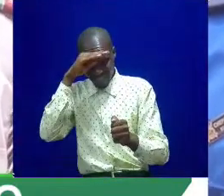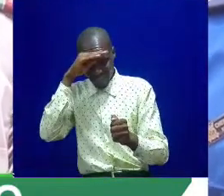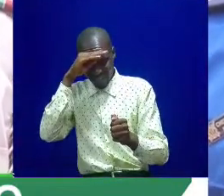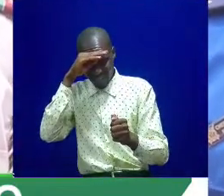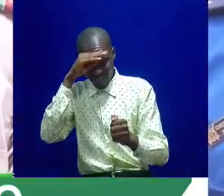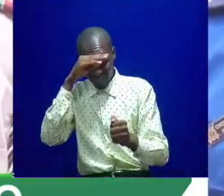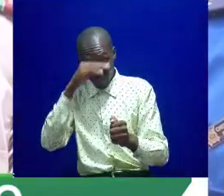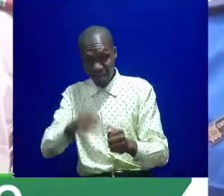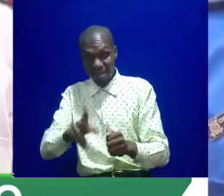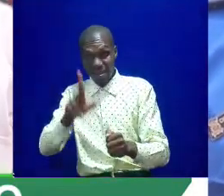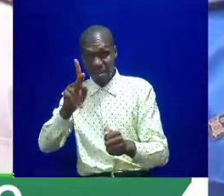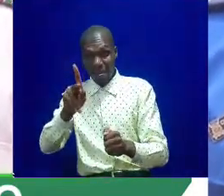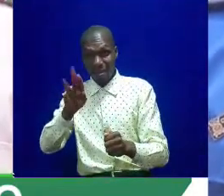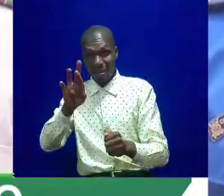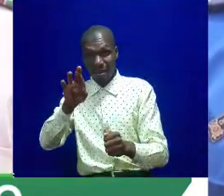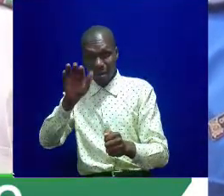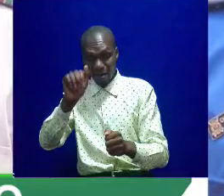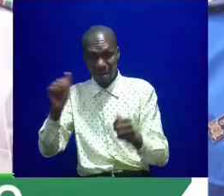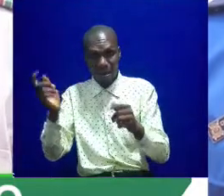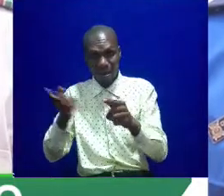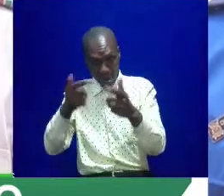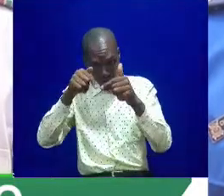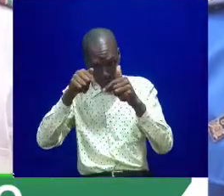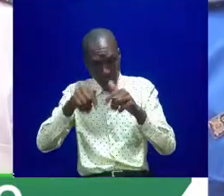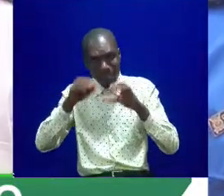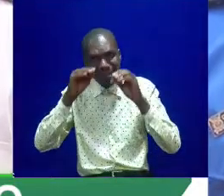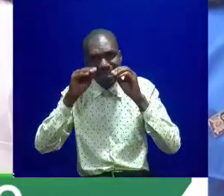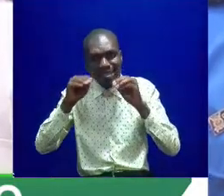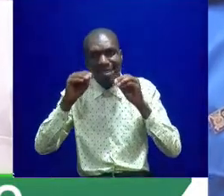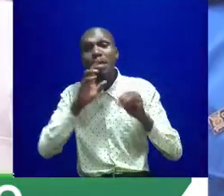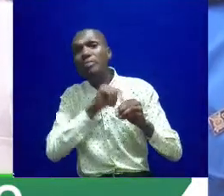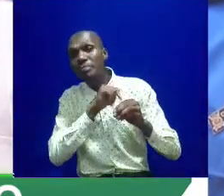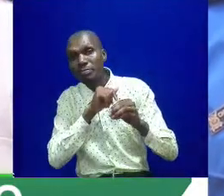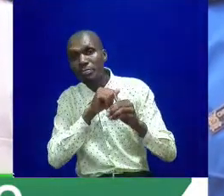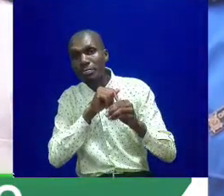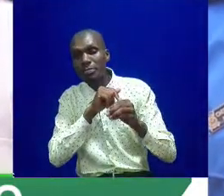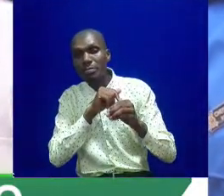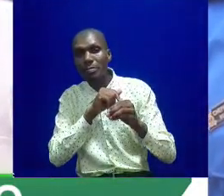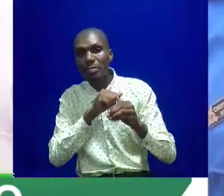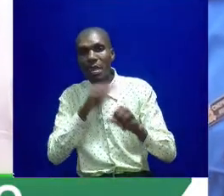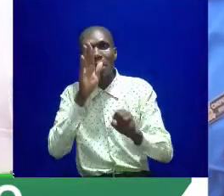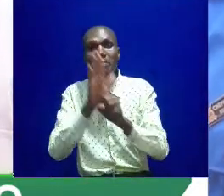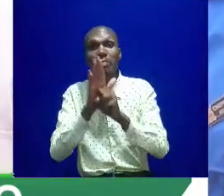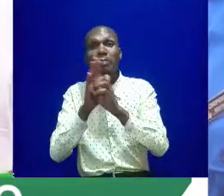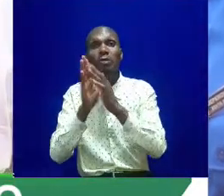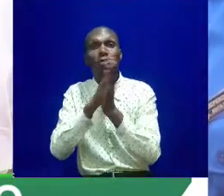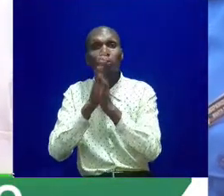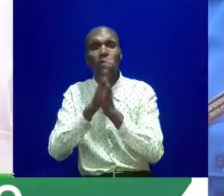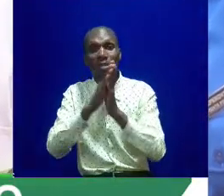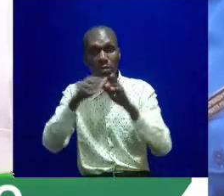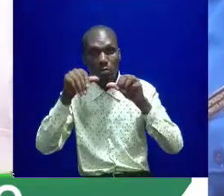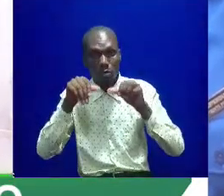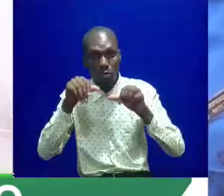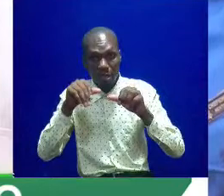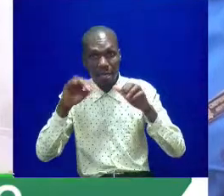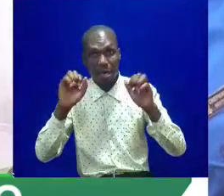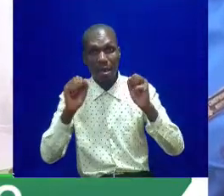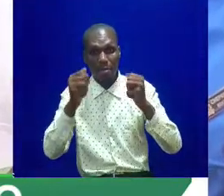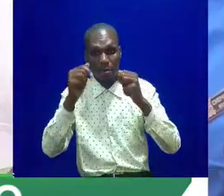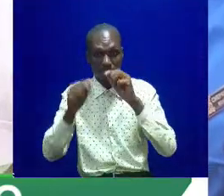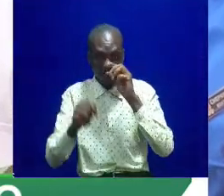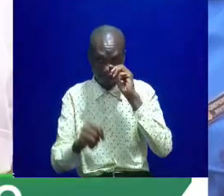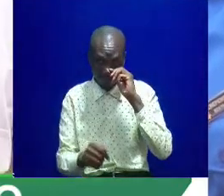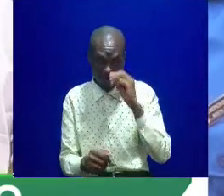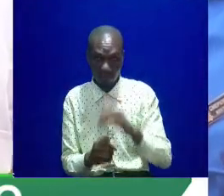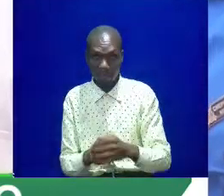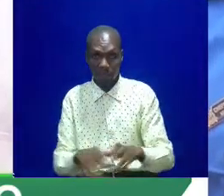Kenya Revenue Authority, ili waje waelimishwe mambo mbalimbali ambayo yanahusu compliance ya